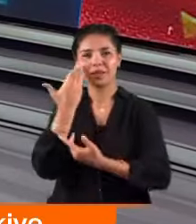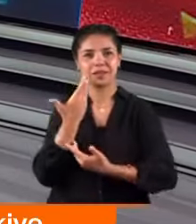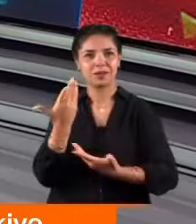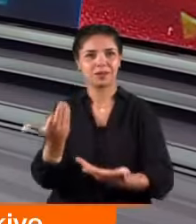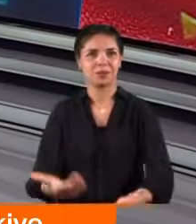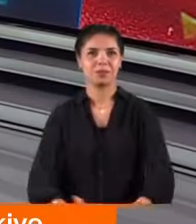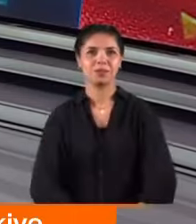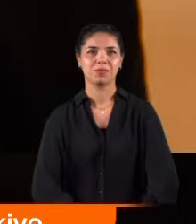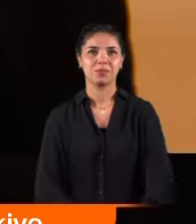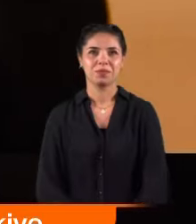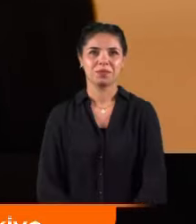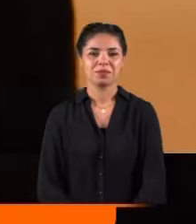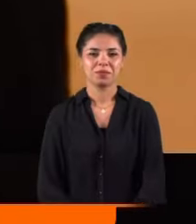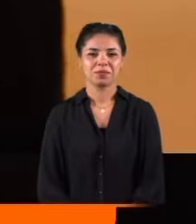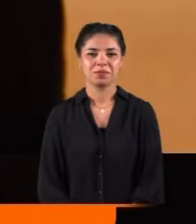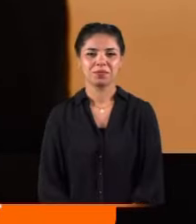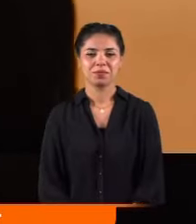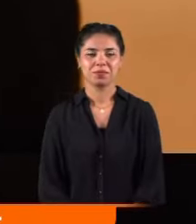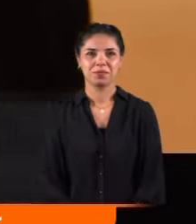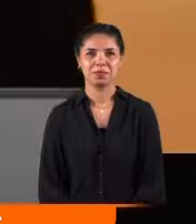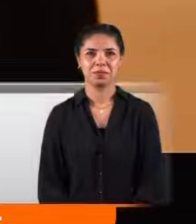taşıdı.